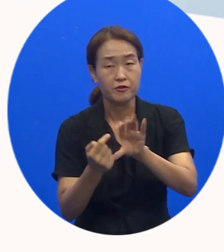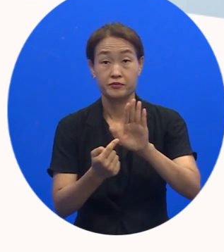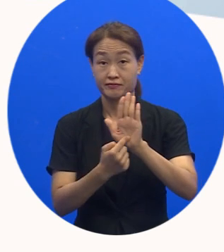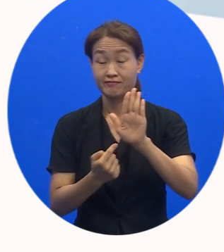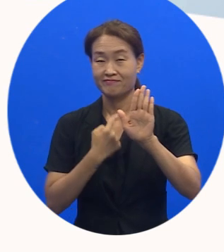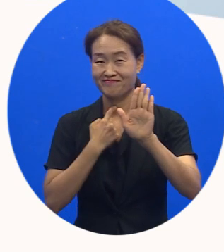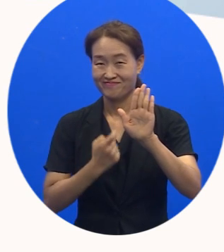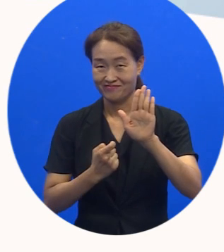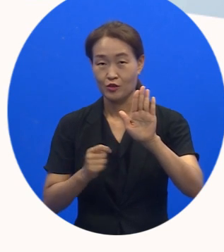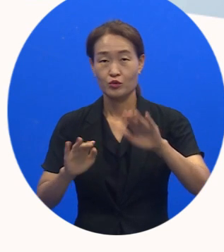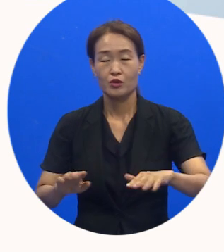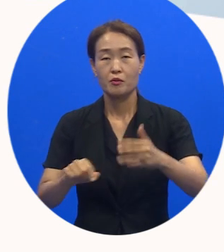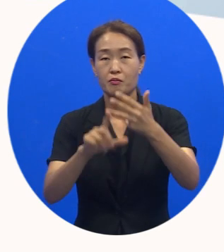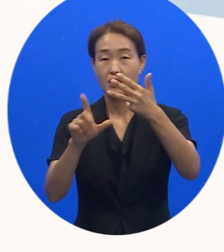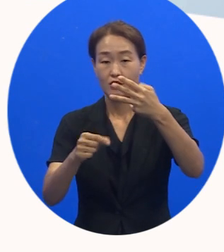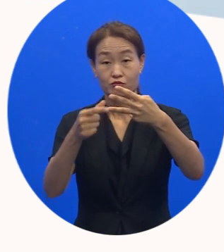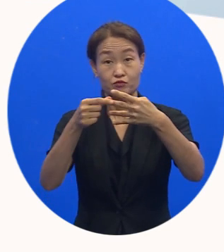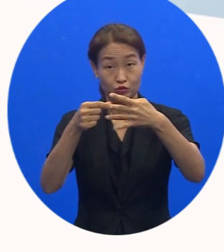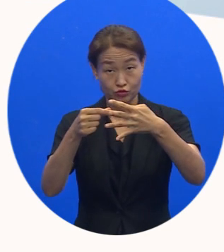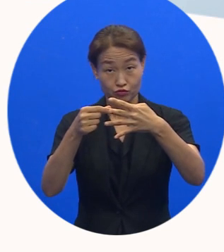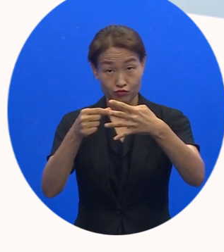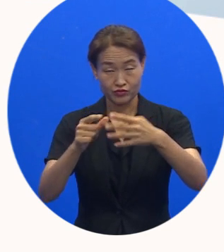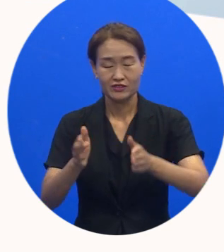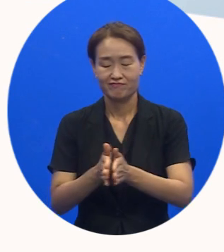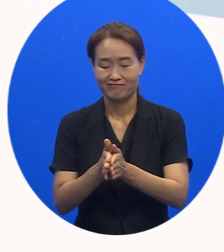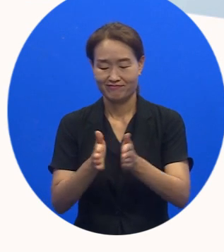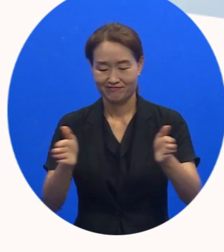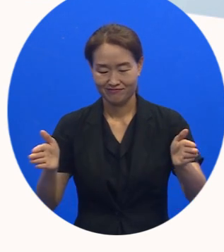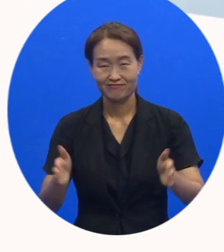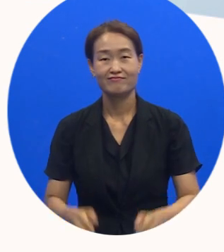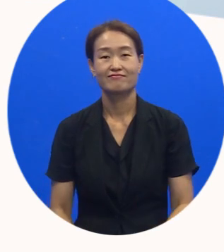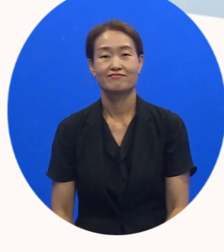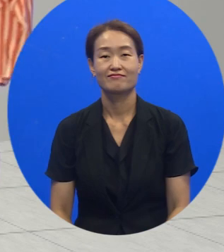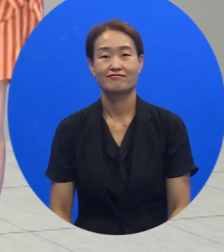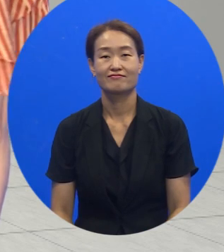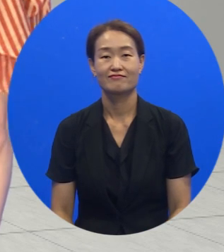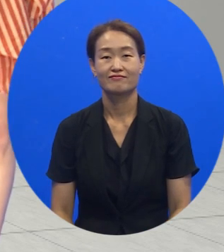발표했습니다. 그럼 8월 둘째 주 날씨온 뉴스 시작합니다.